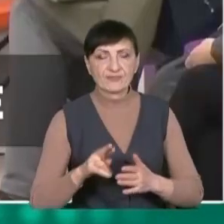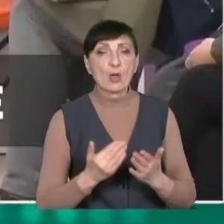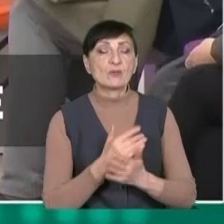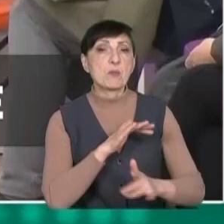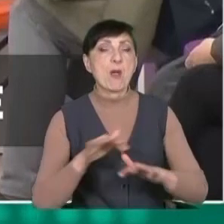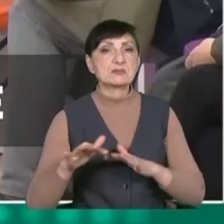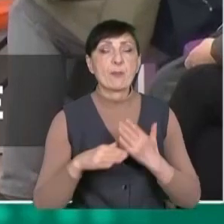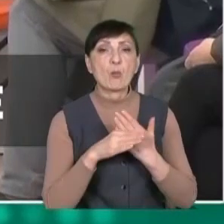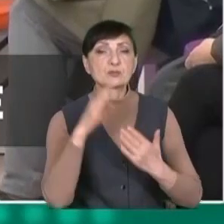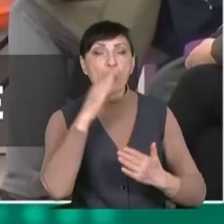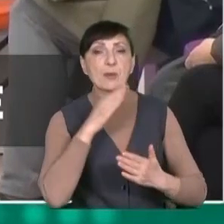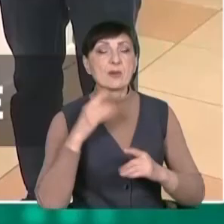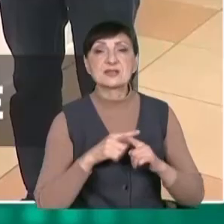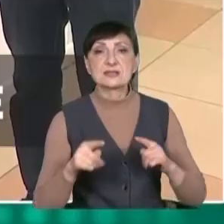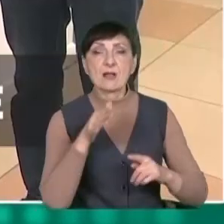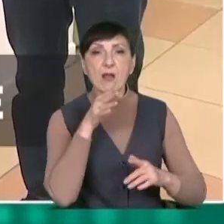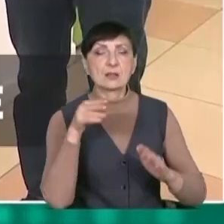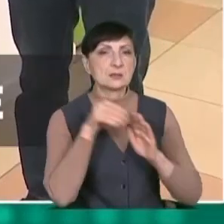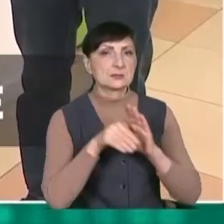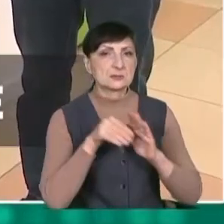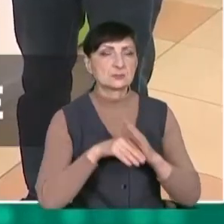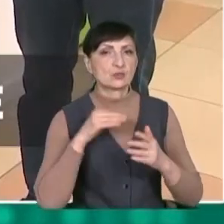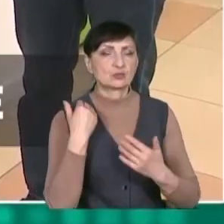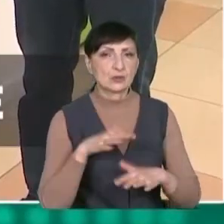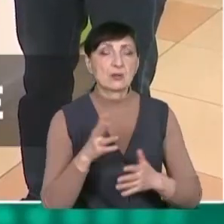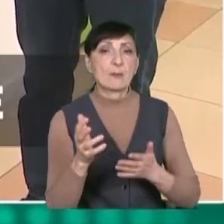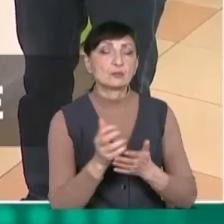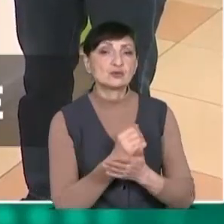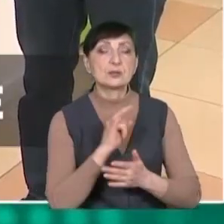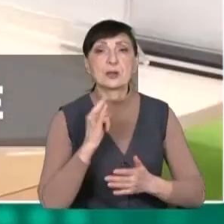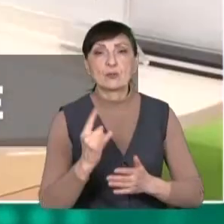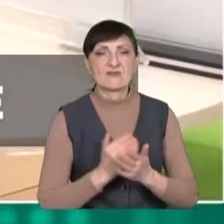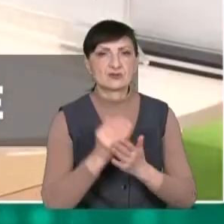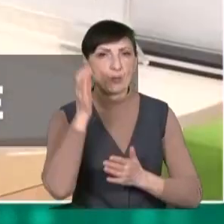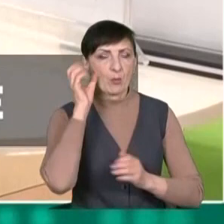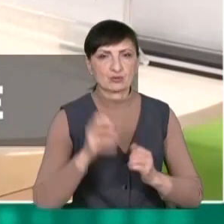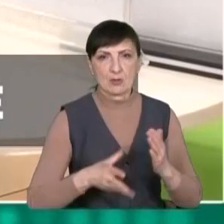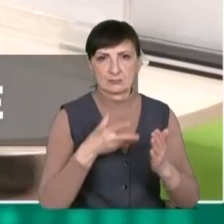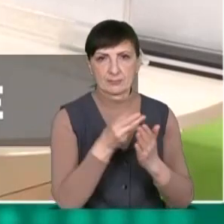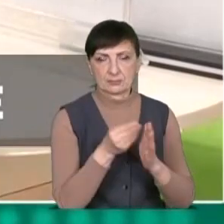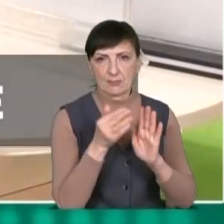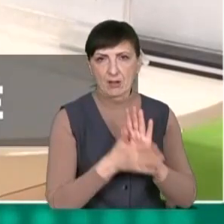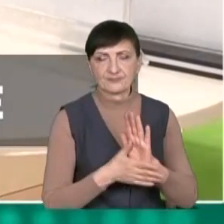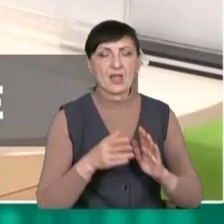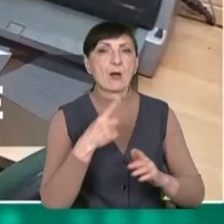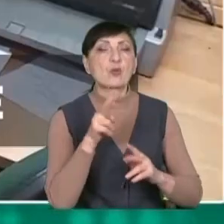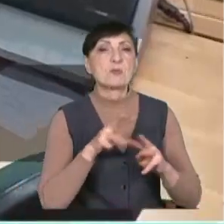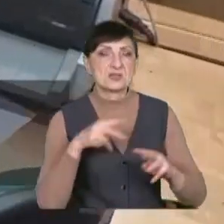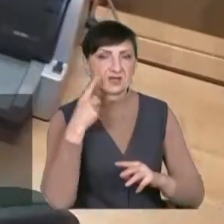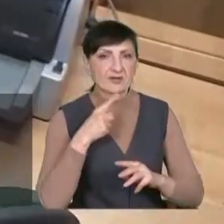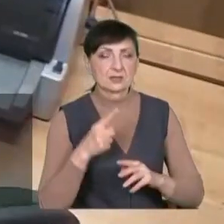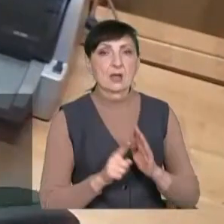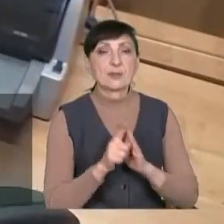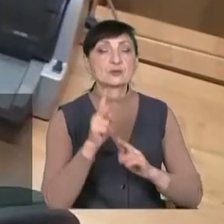механизм поможет родителям за несколько лет собрать сумму, необходимую для получения ребенком высшего образования. Чиновник отмечает, что к